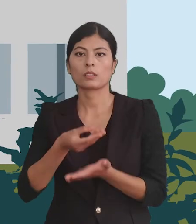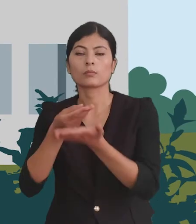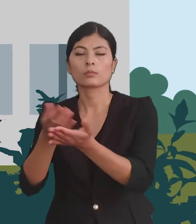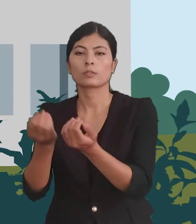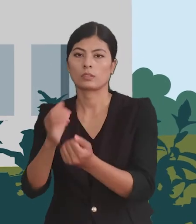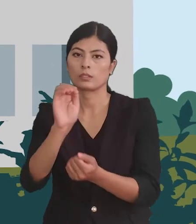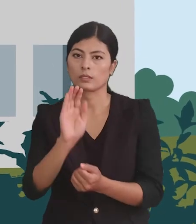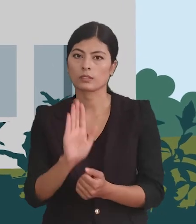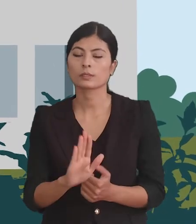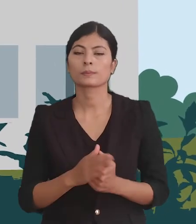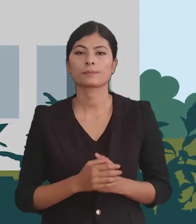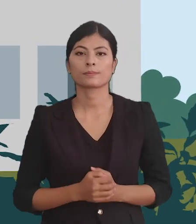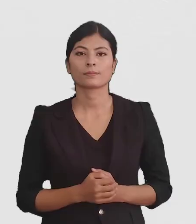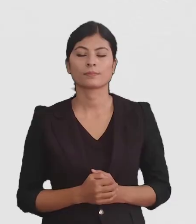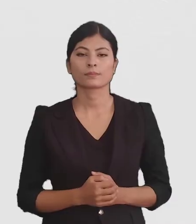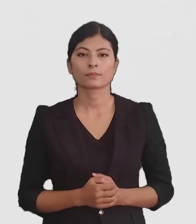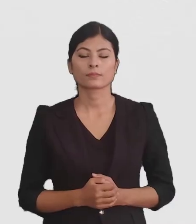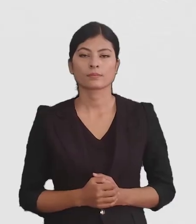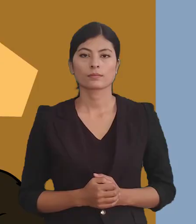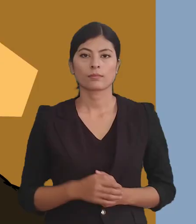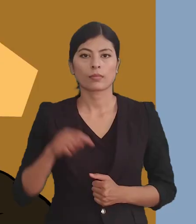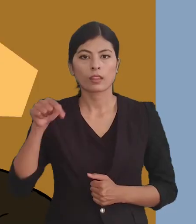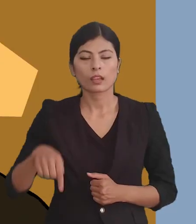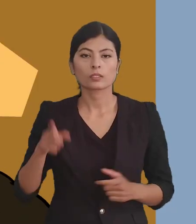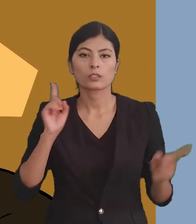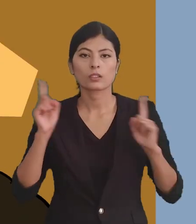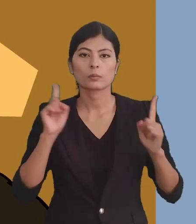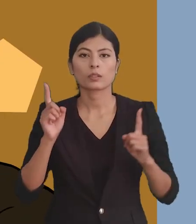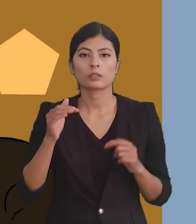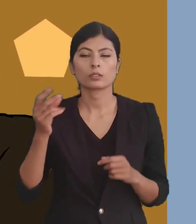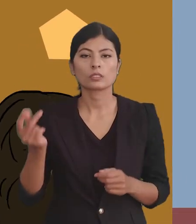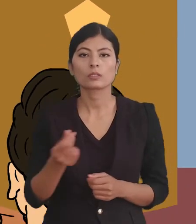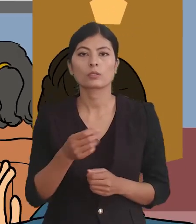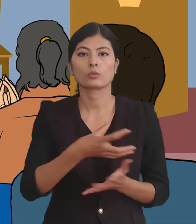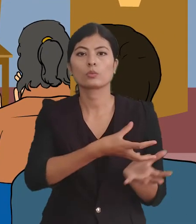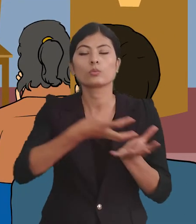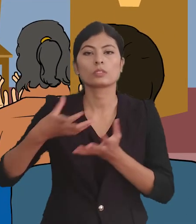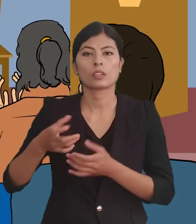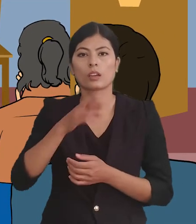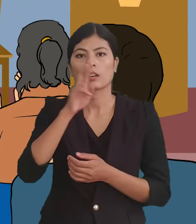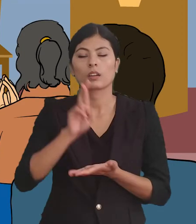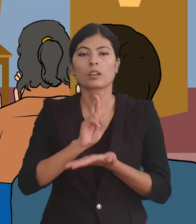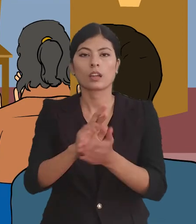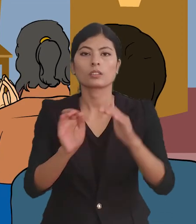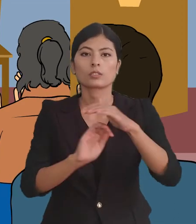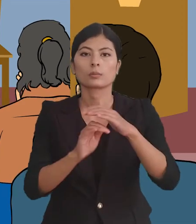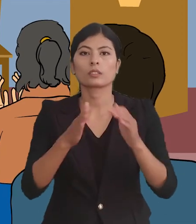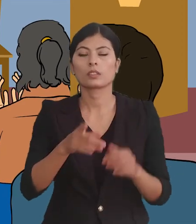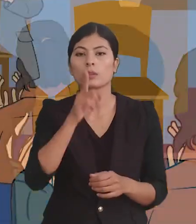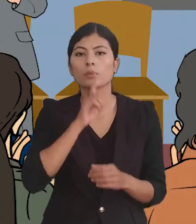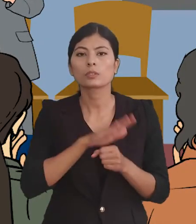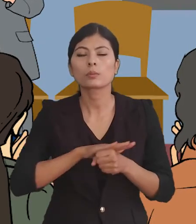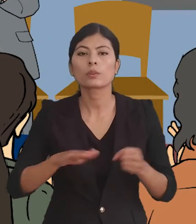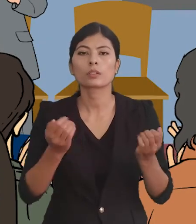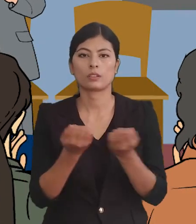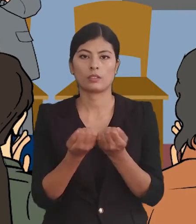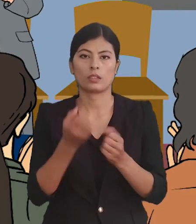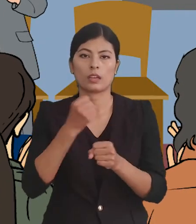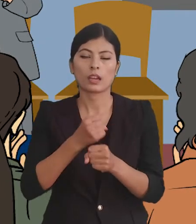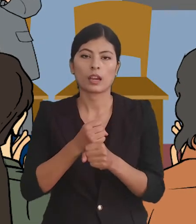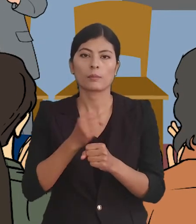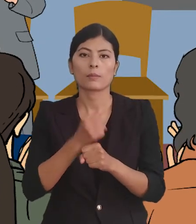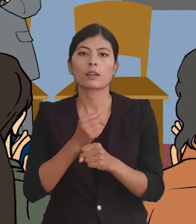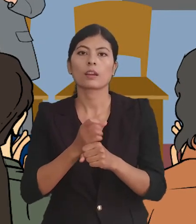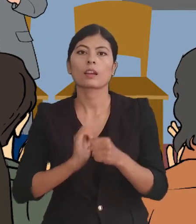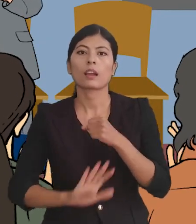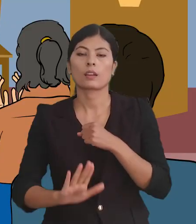के उपलब्ध करा सकैत है। आई नगर पालिका के तत्काल उद्धार आ राहत समिति साल भर कैले काम करवाई के